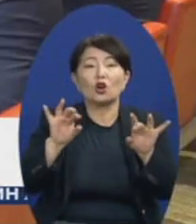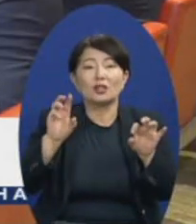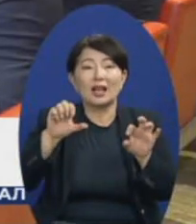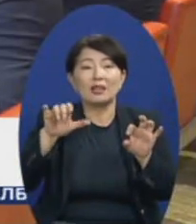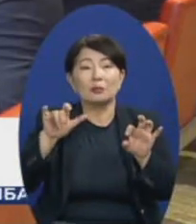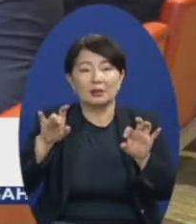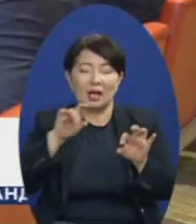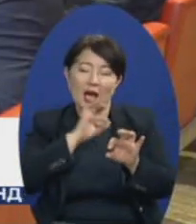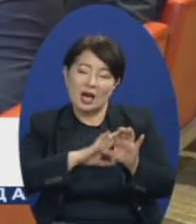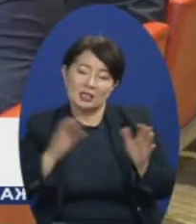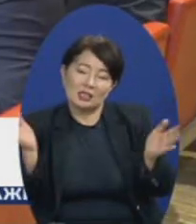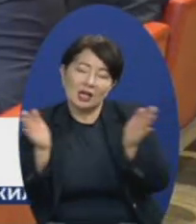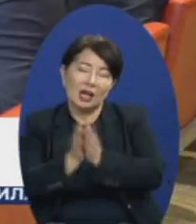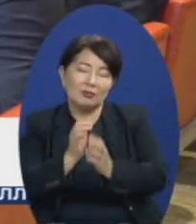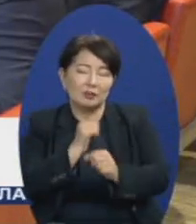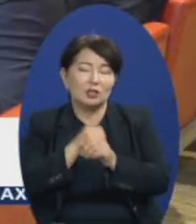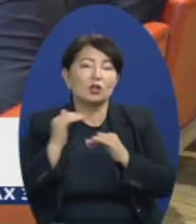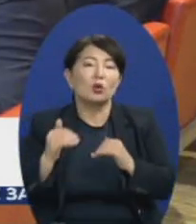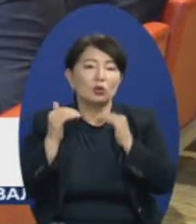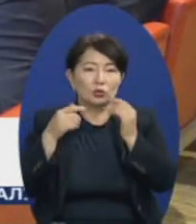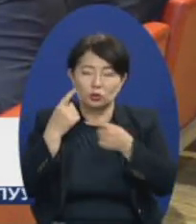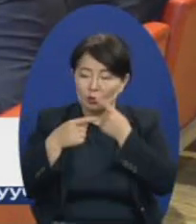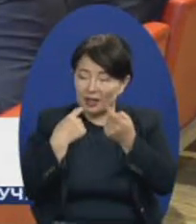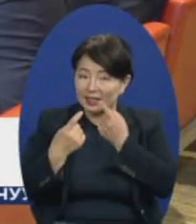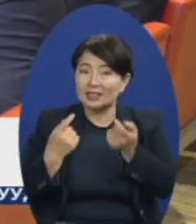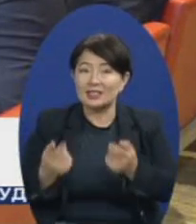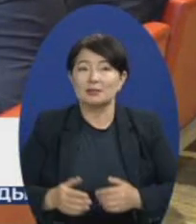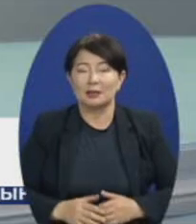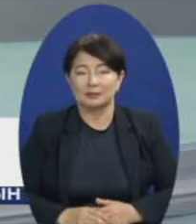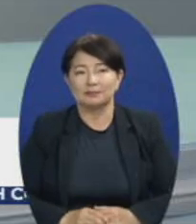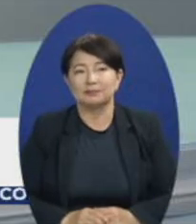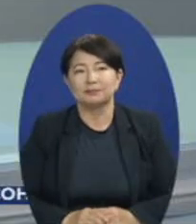харилцсан ашигтай хамтын ажиллагааг хөгжүүлэх талаар хэлэлцлээ. Бичээрийн